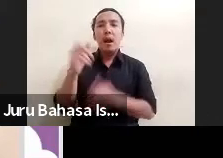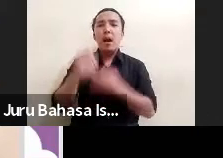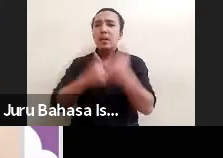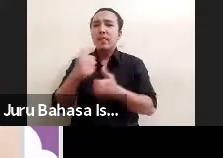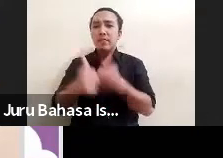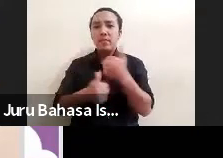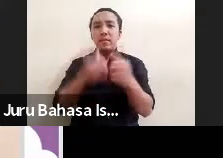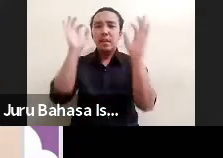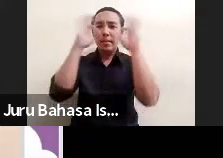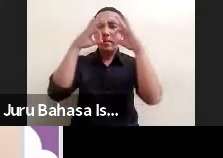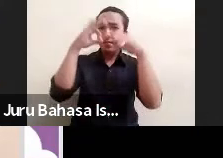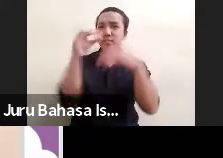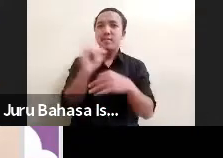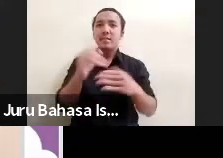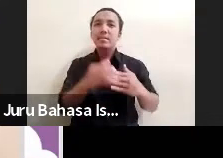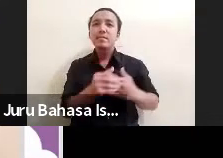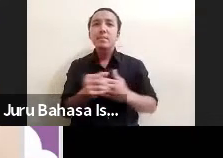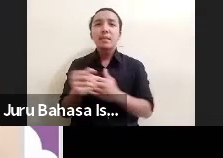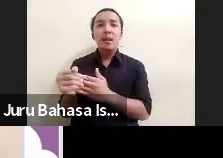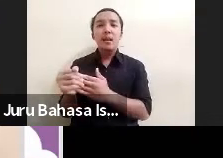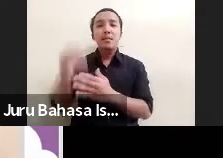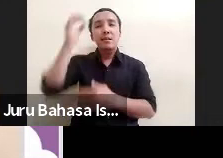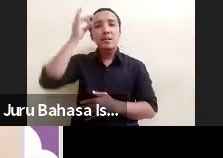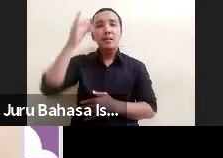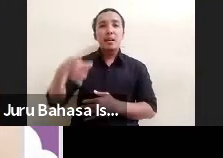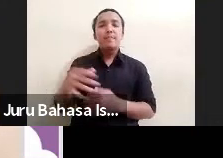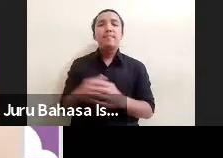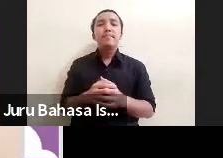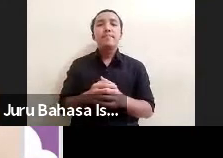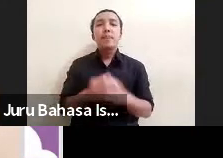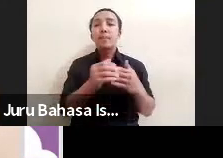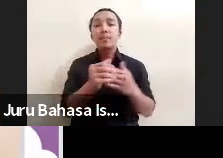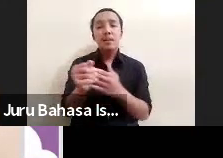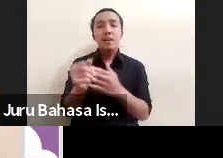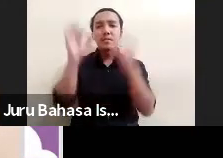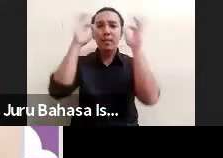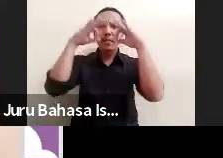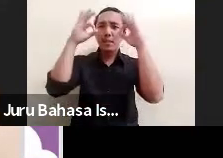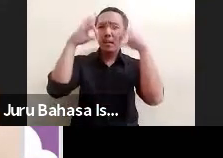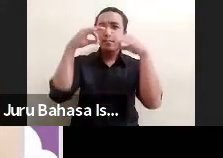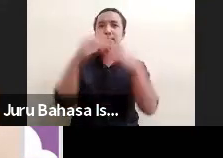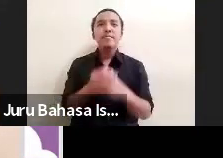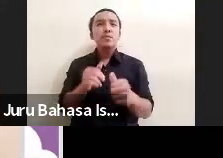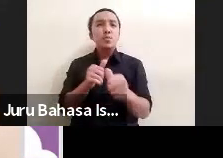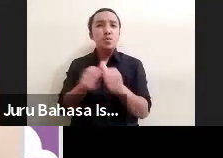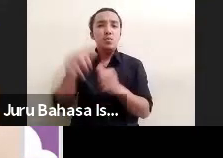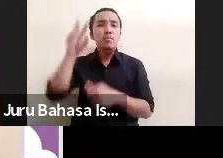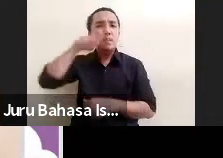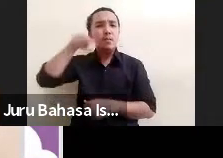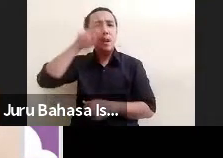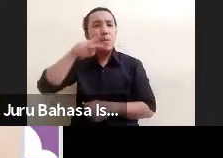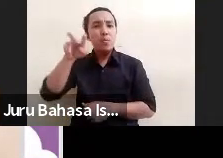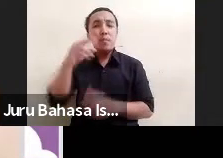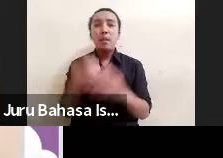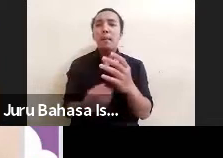membina desa, membina kecamatan, memantau perkembangan rencana aksi